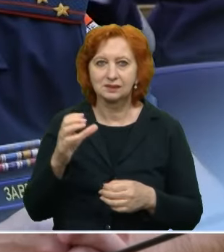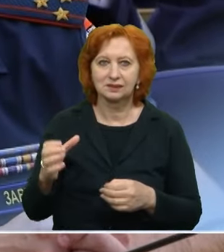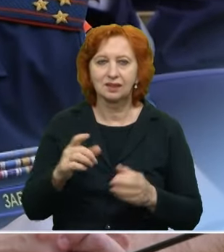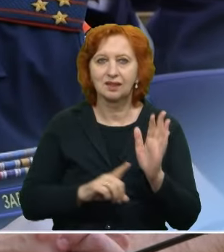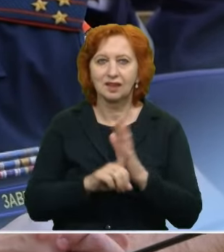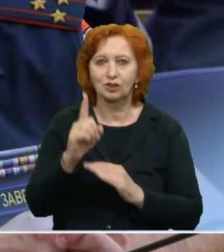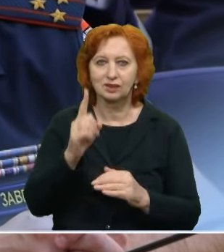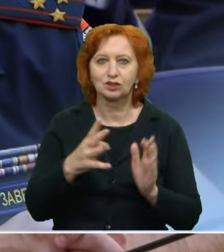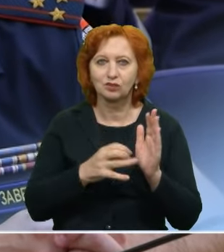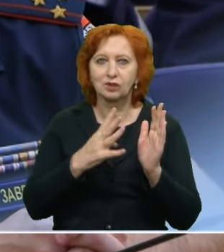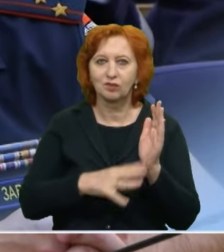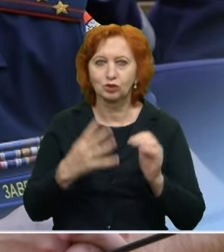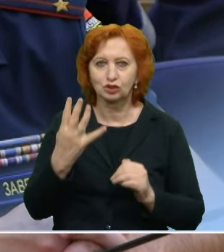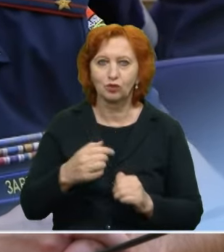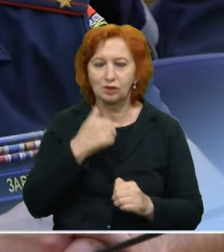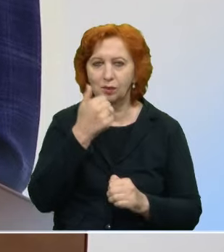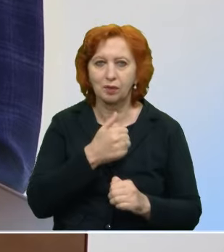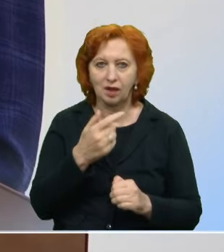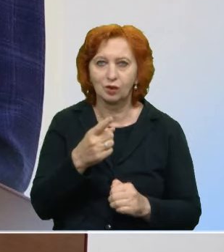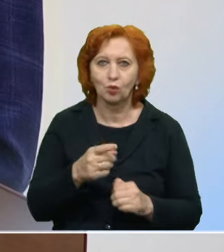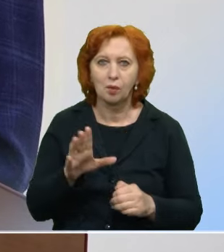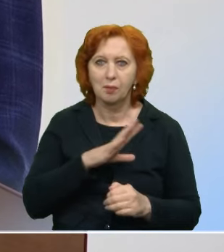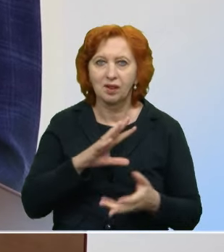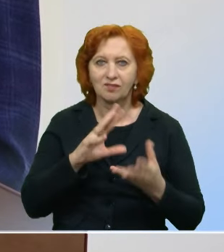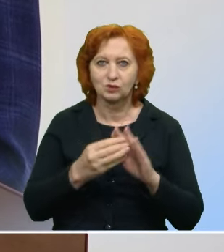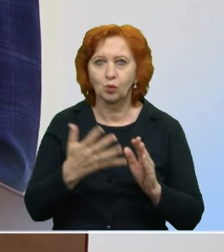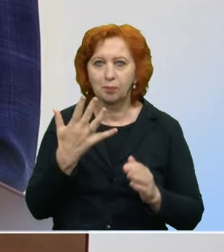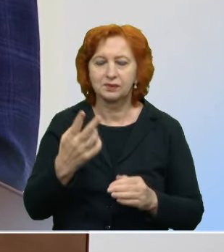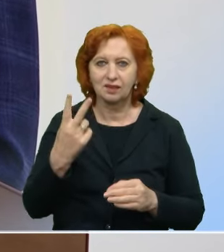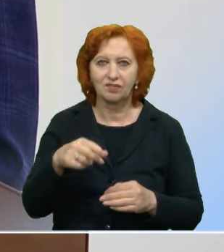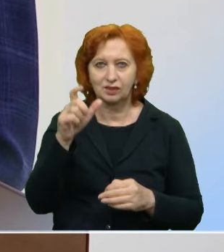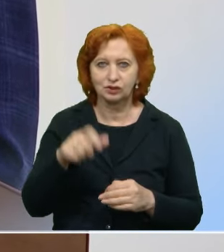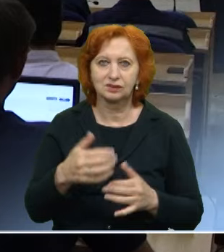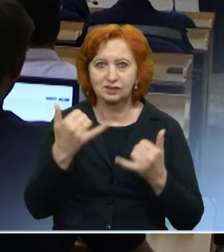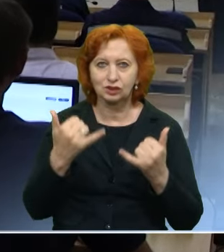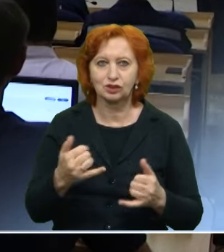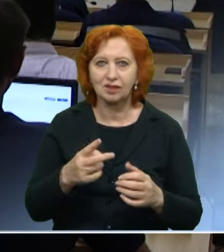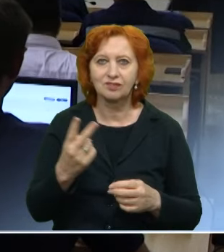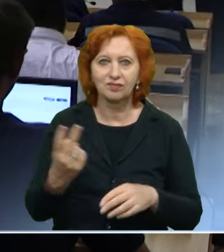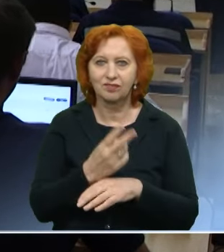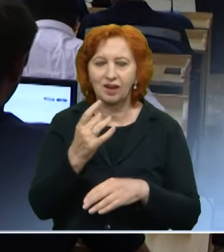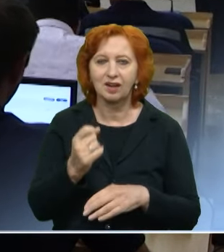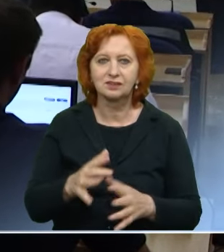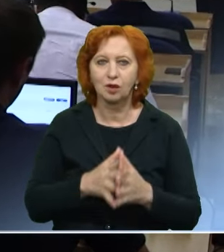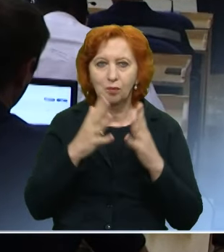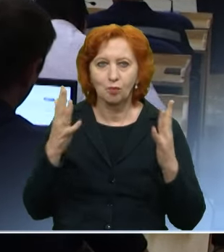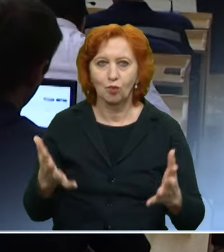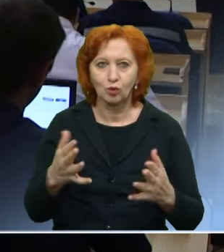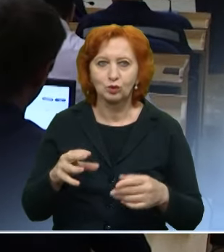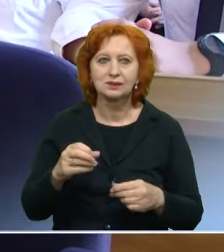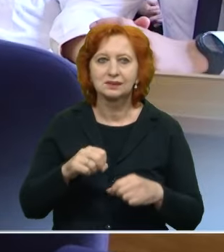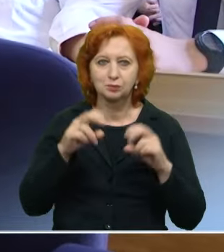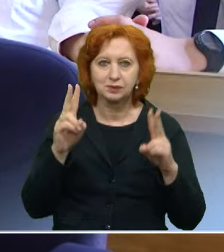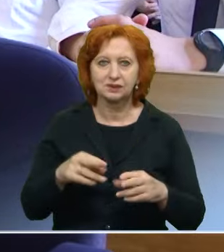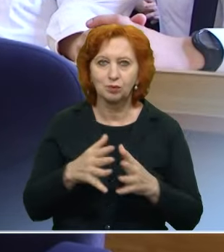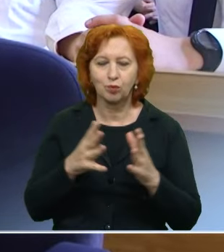началась в 1994 году. Тогда в штате было всего 52 человека, сейчас в два раза больше. За три десятка лет работы у специалистов более